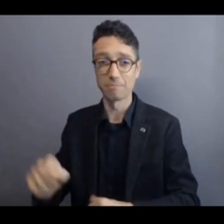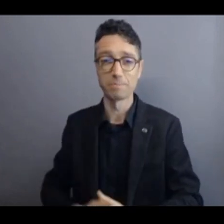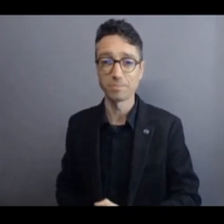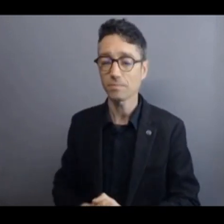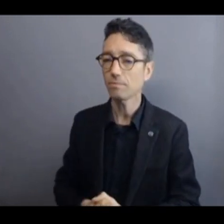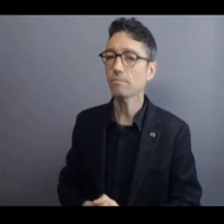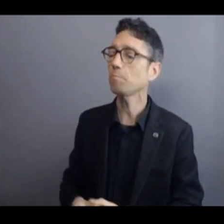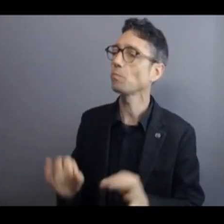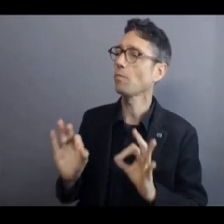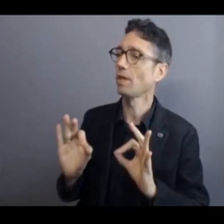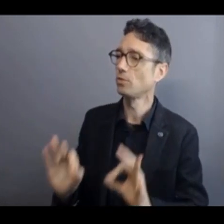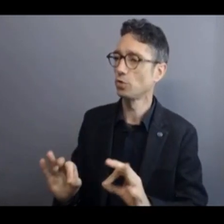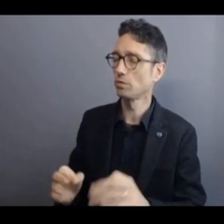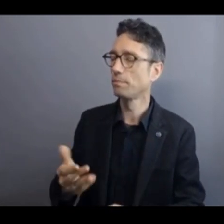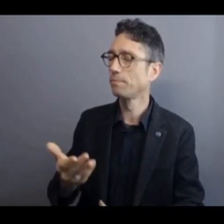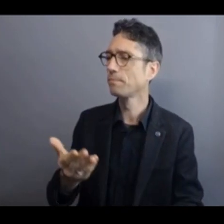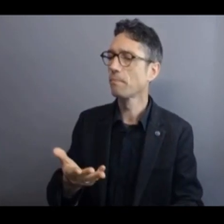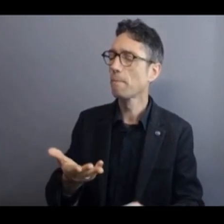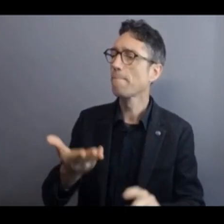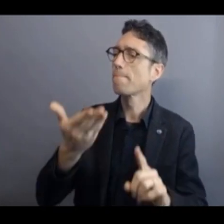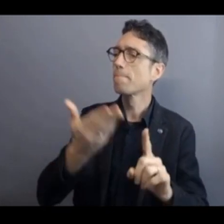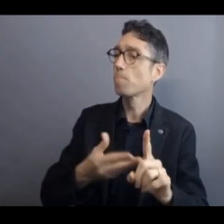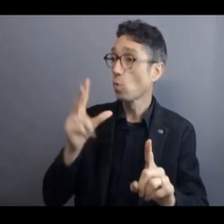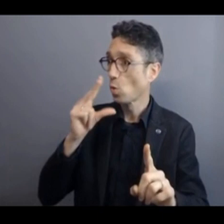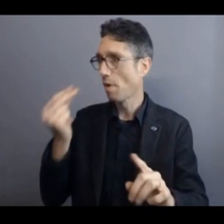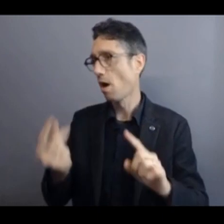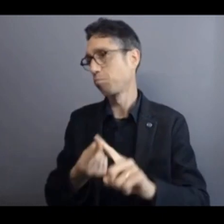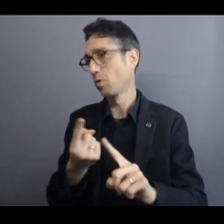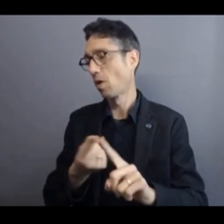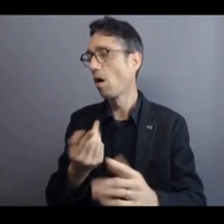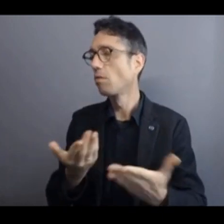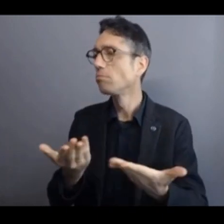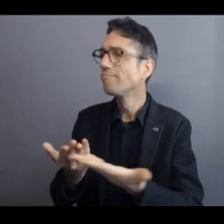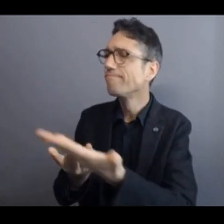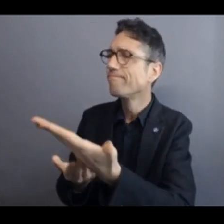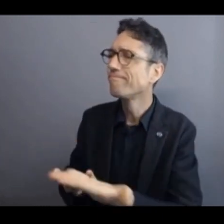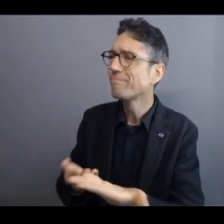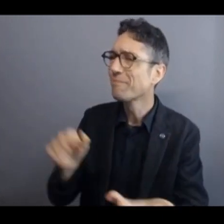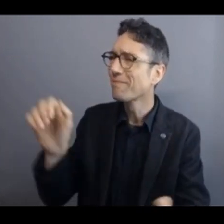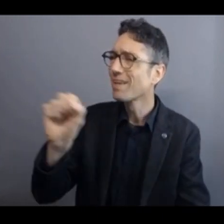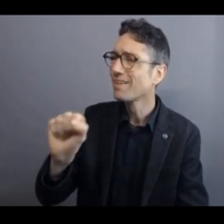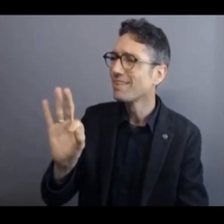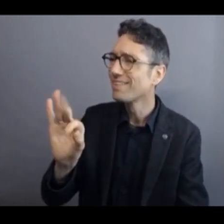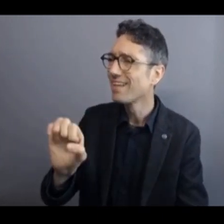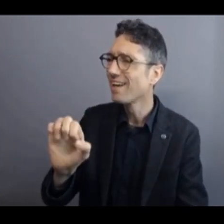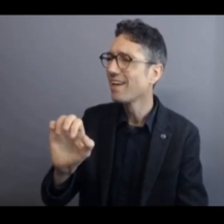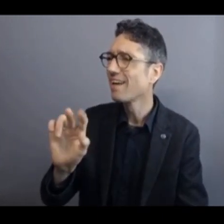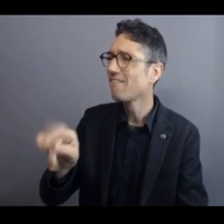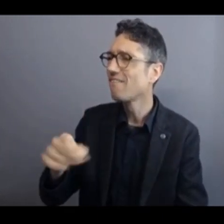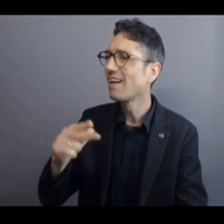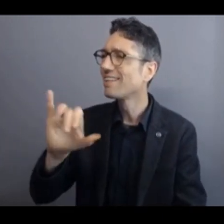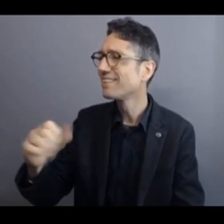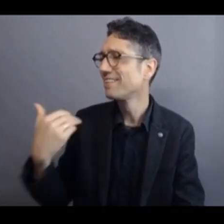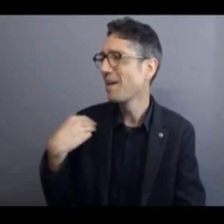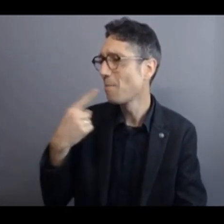l'humain, Stéphanie peut-être, on parlait un peu plus tôt, donc chez Air France, bien sûr, il y a une politique